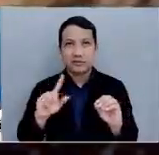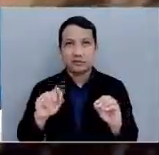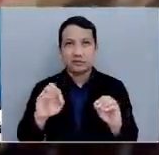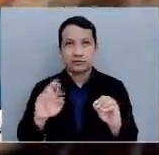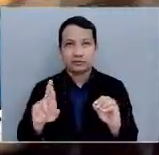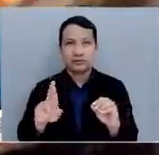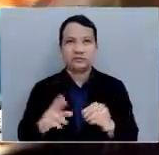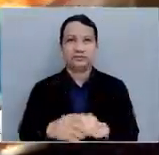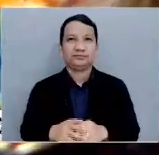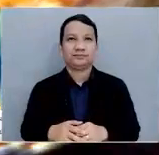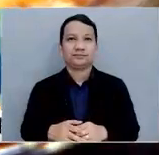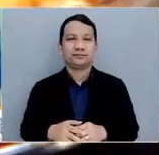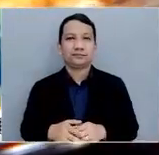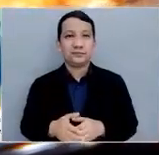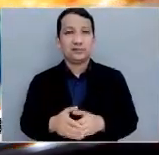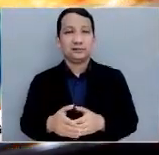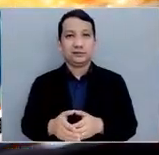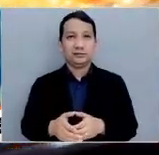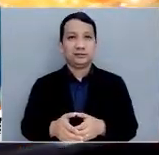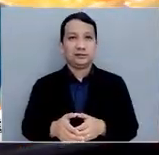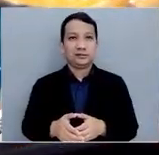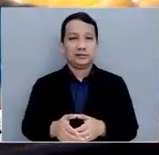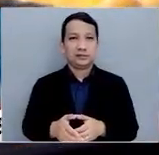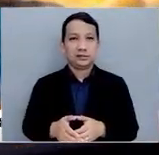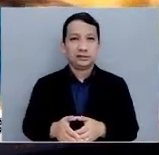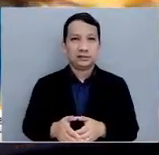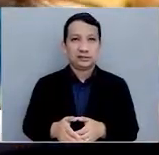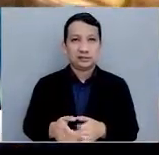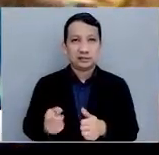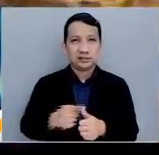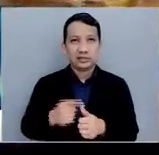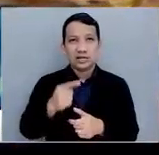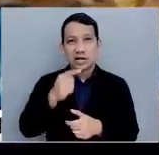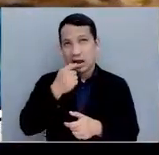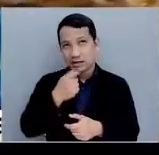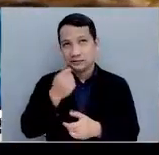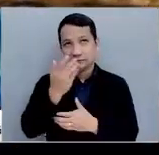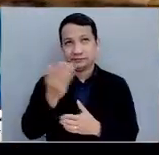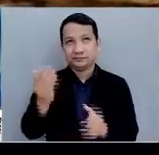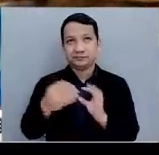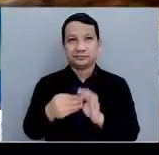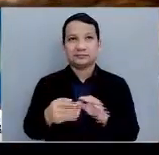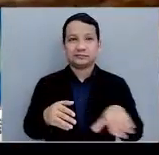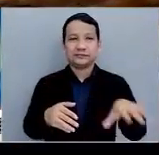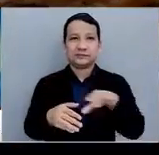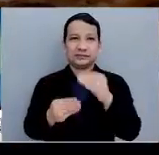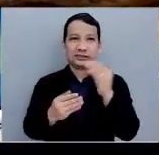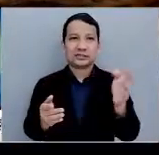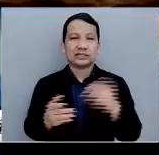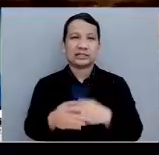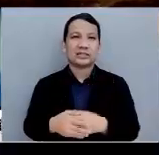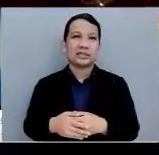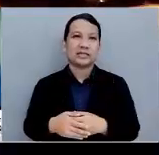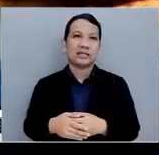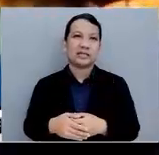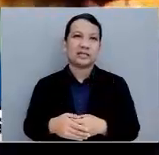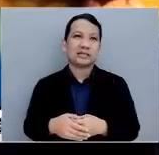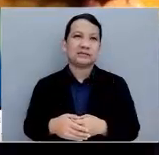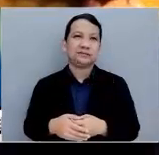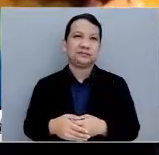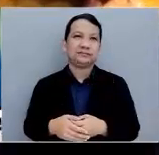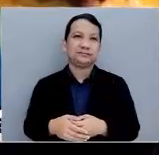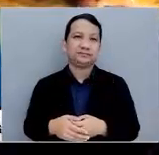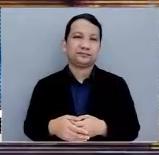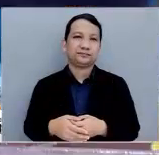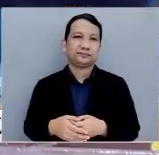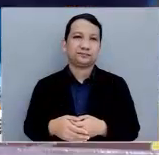Okay. Kailangan ba isang, ano, isang bite lang, ganyan? Yes po, para po, oh. Ano, ay, yung cheese? Lasa po niya. Yes po, cheese sige, po. Game. Mm-hmm.